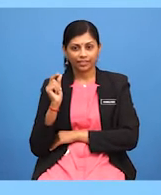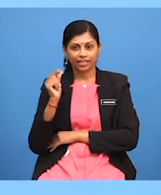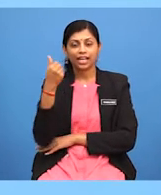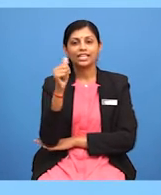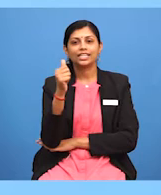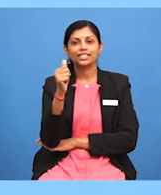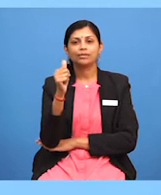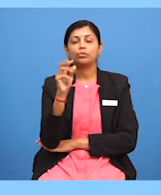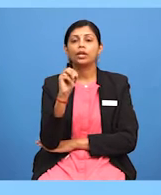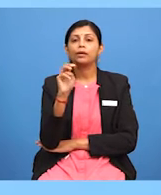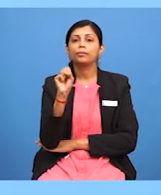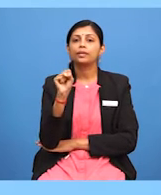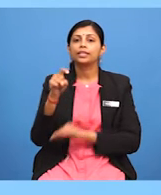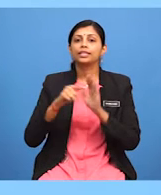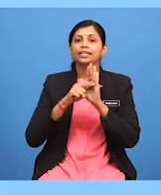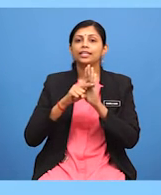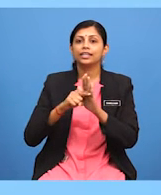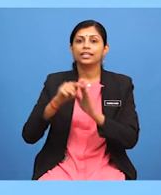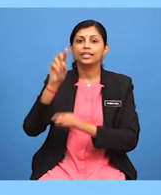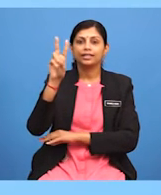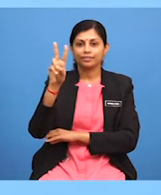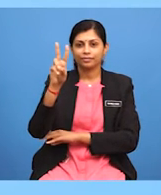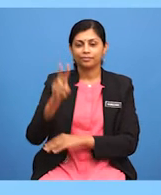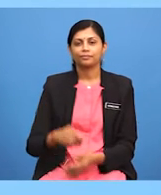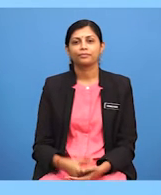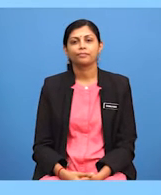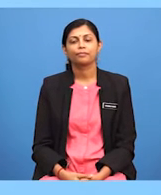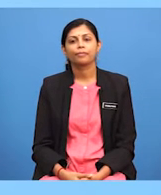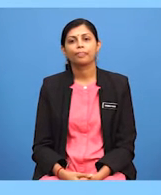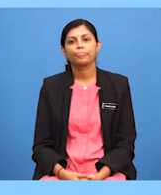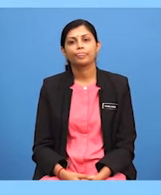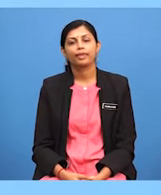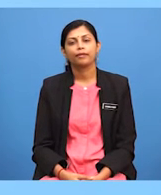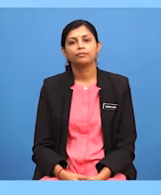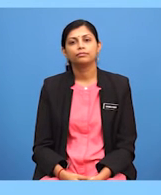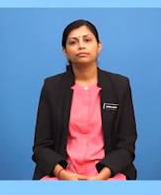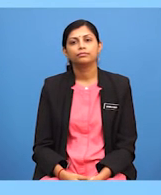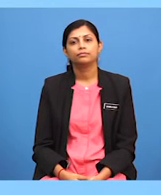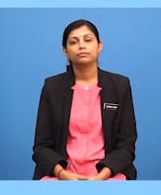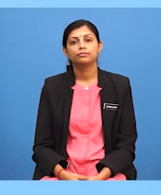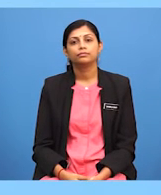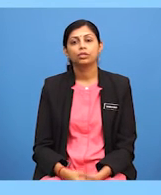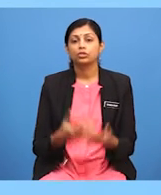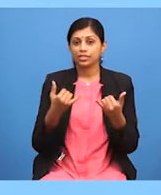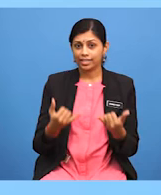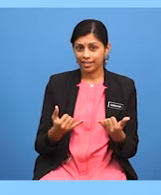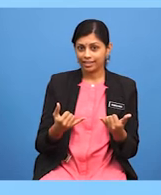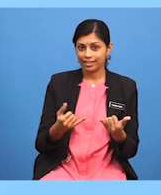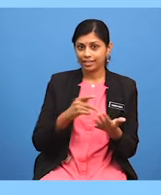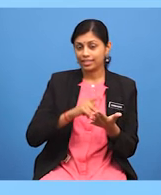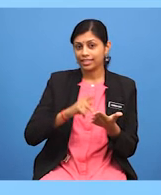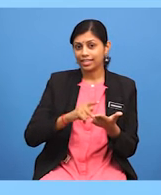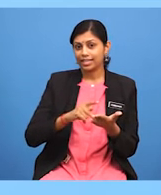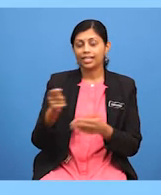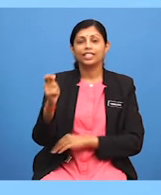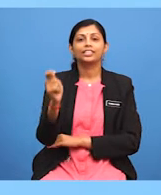10 meter per saat kuasa negatif 2. Maka, tenaga keupayaan graviti